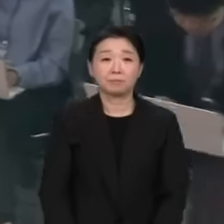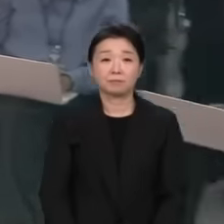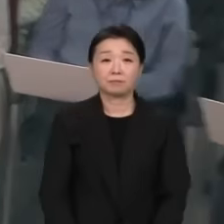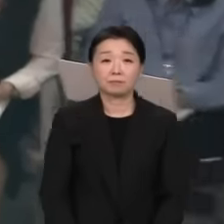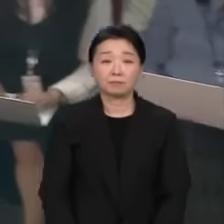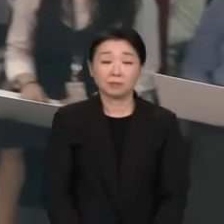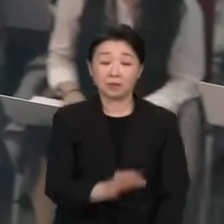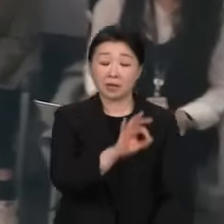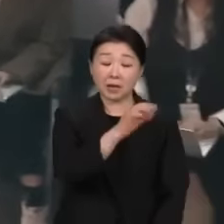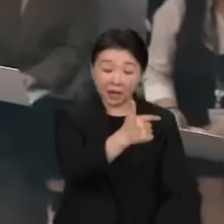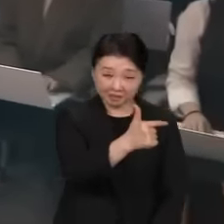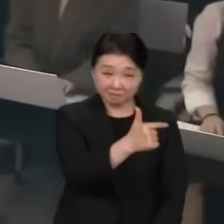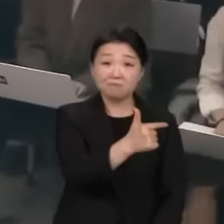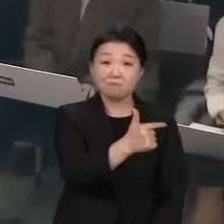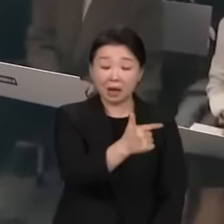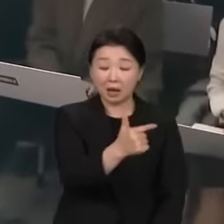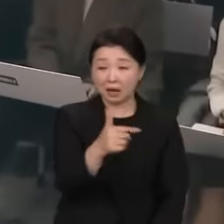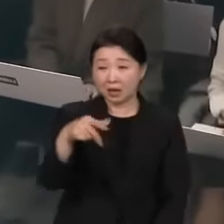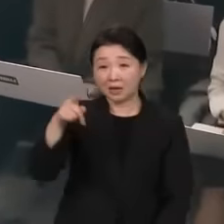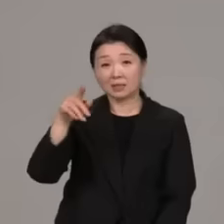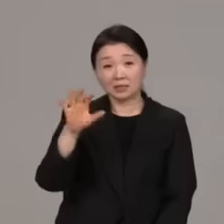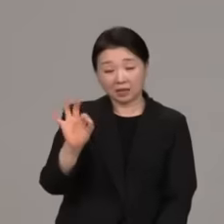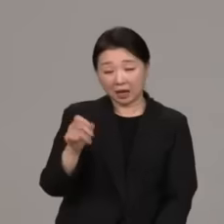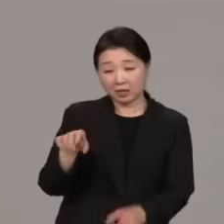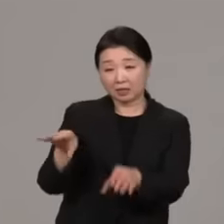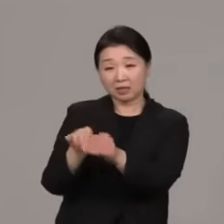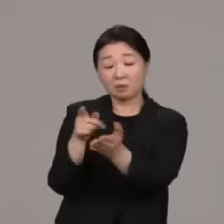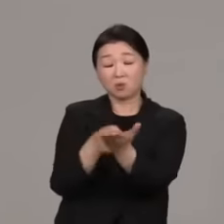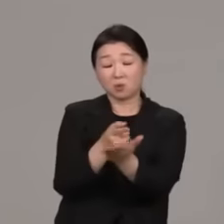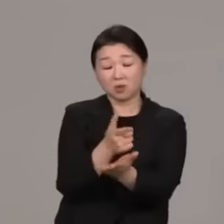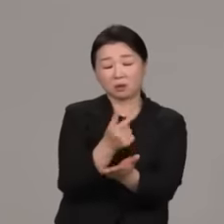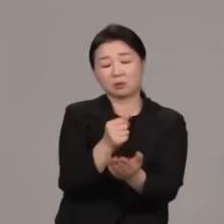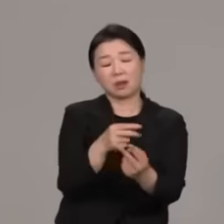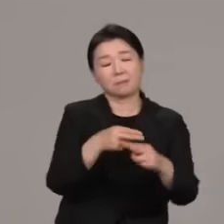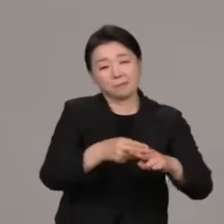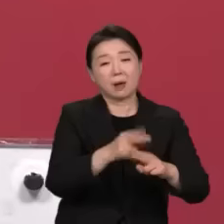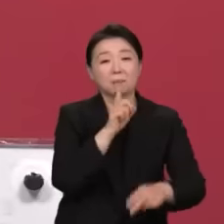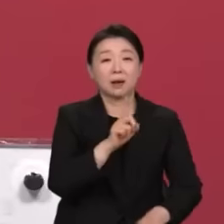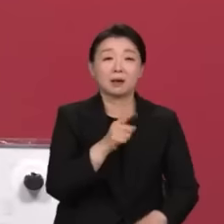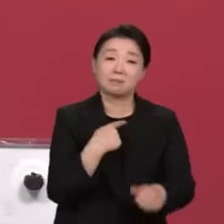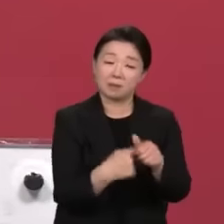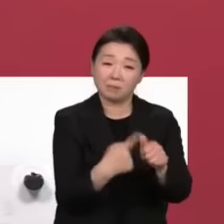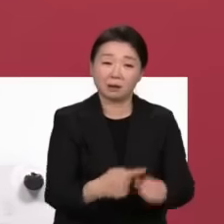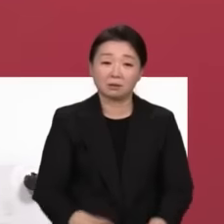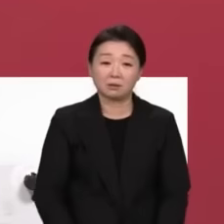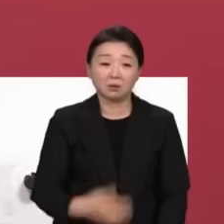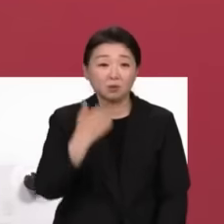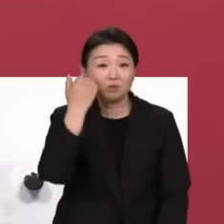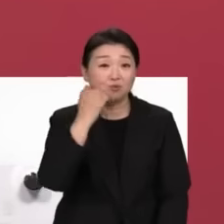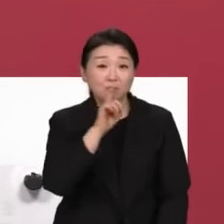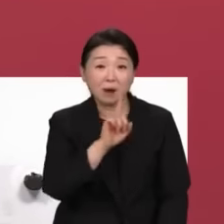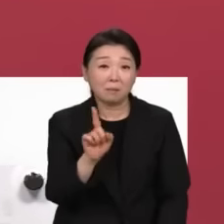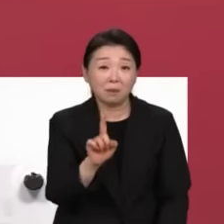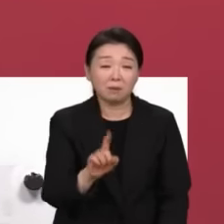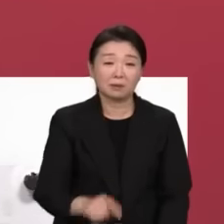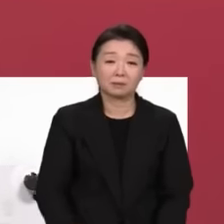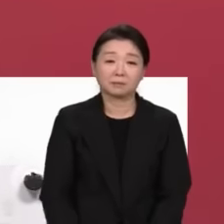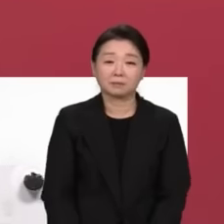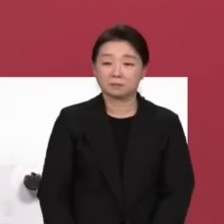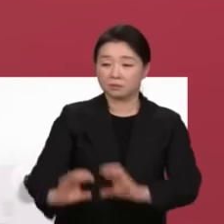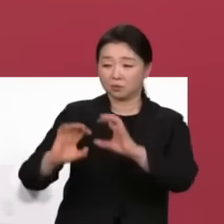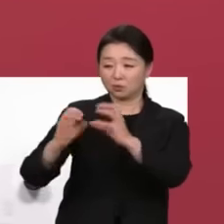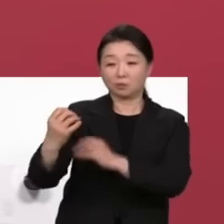한 비대위원장과 장동혁 사무총장의 월권이라는 비판도 했습니다. 어떤 분들은 왜